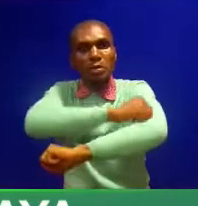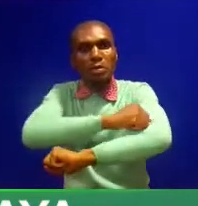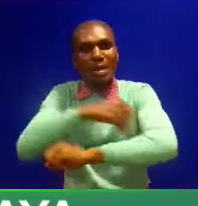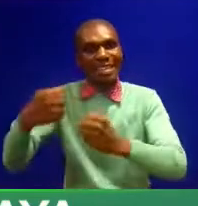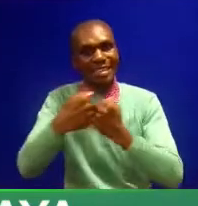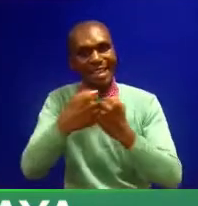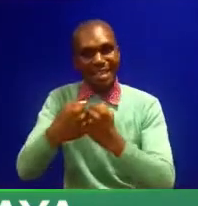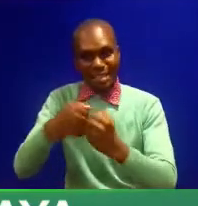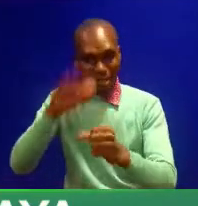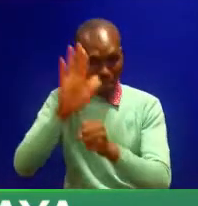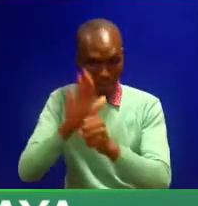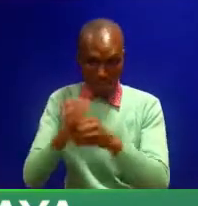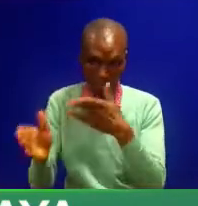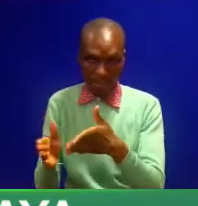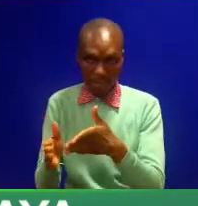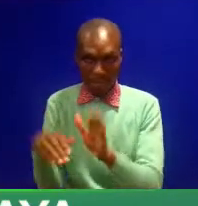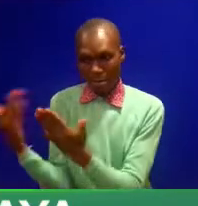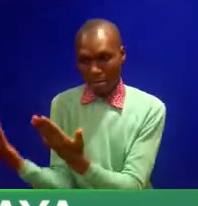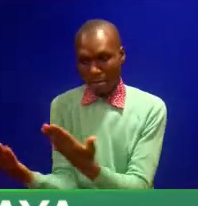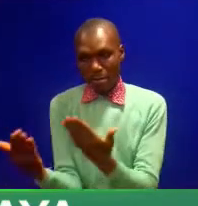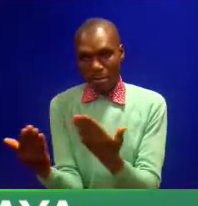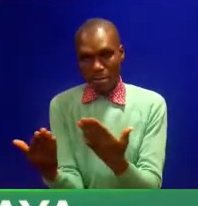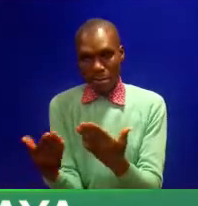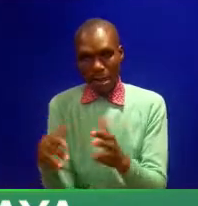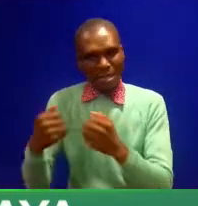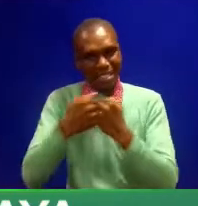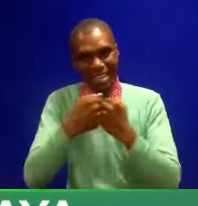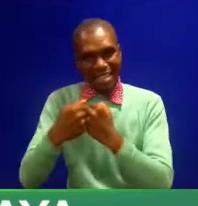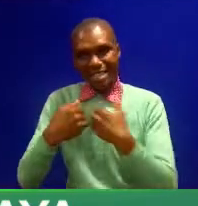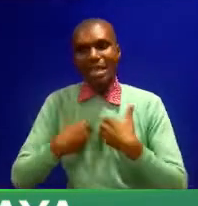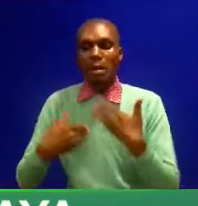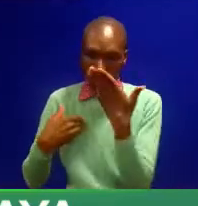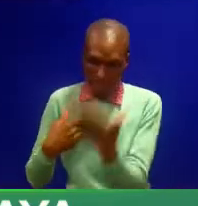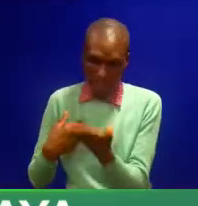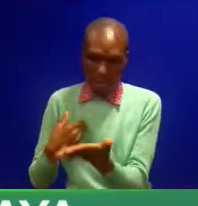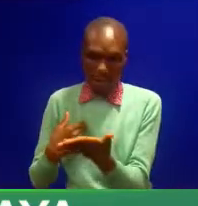mangasa abana baito nubagwete na amangana makomusa